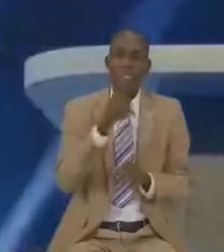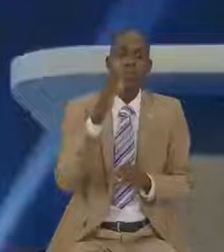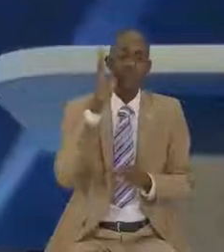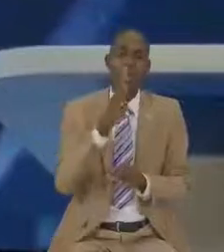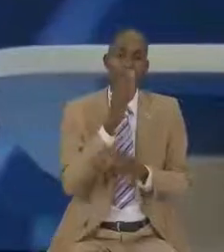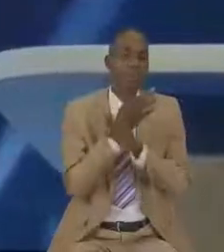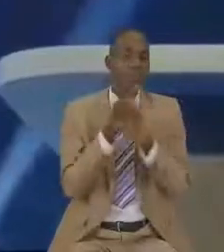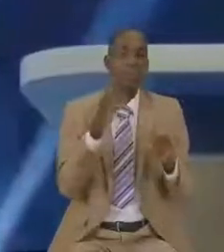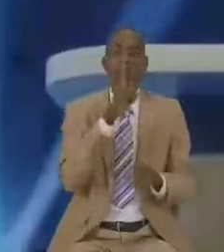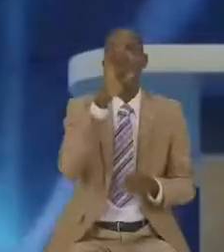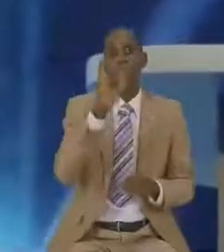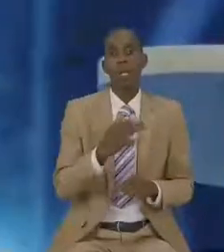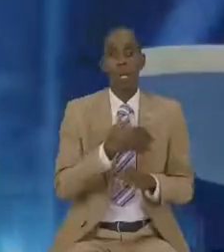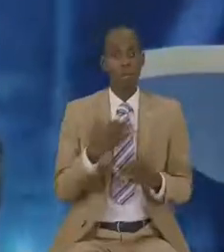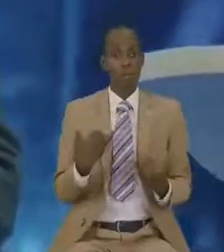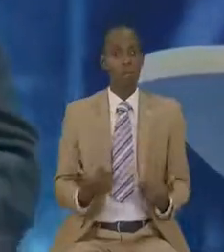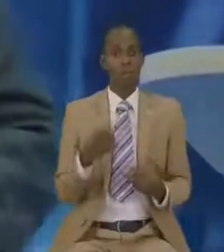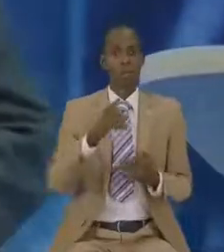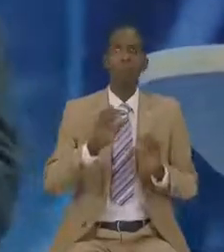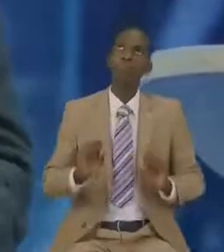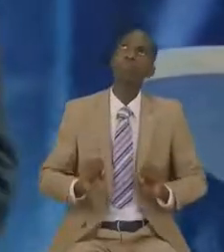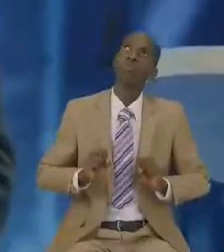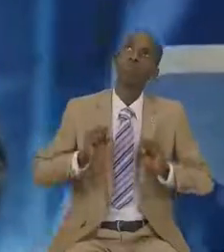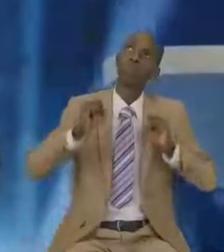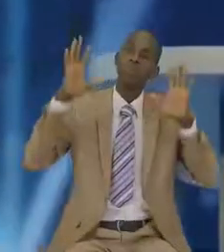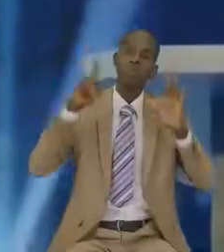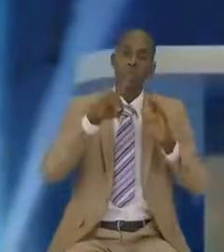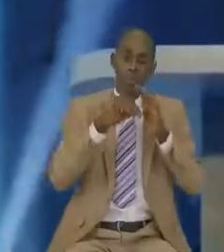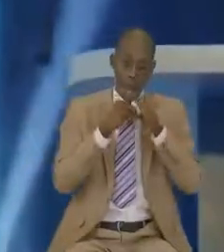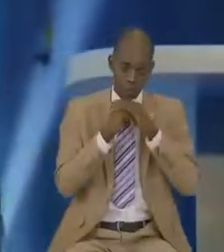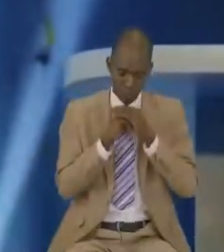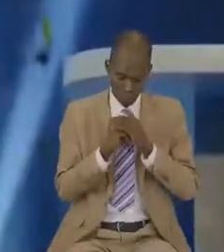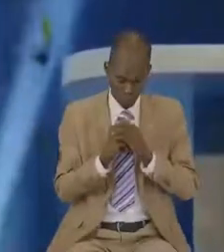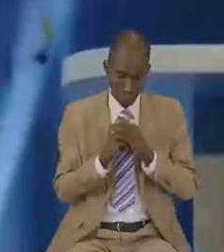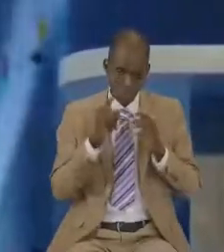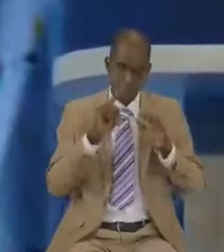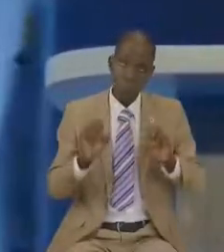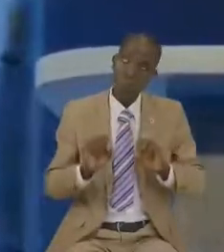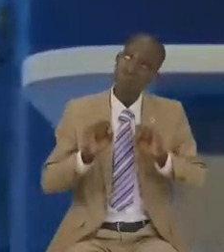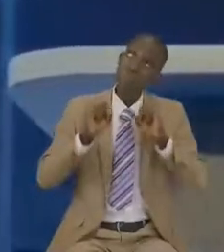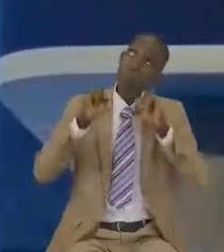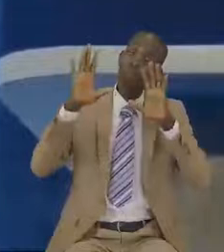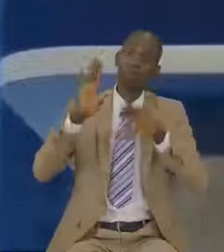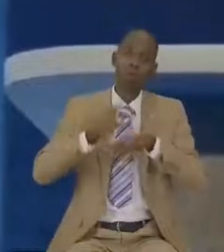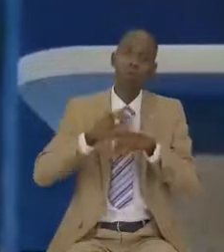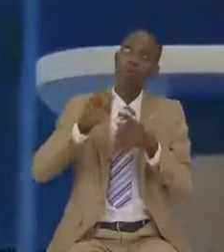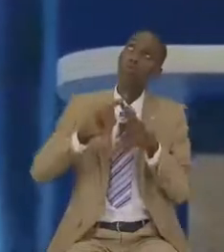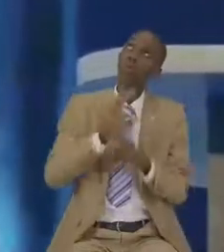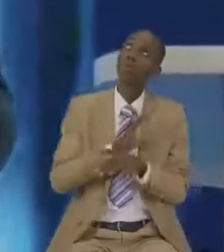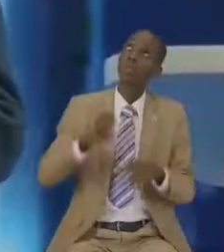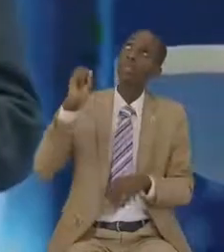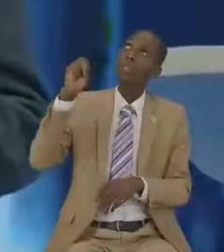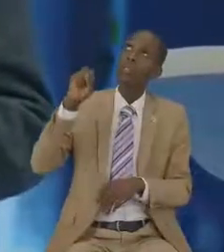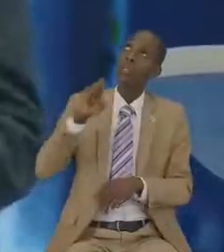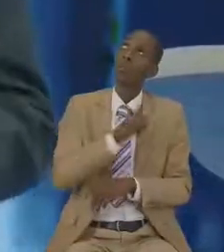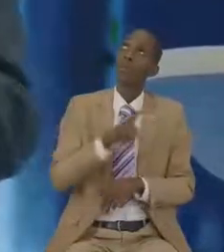vous affranchira, alors tu te soumets, tu courbes, tu te soumets au Seigneur et tu dis, oui Seigneur, je suis